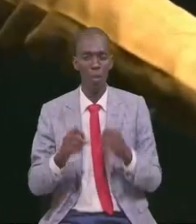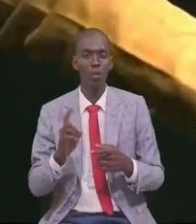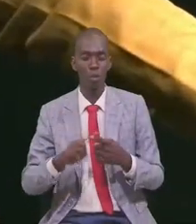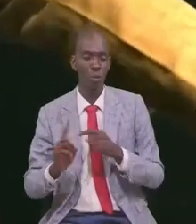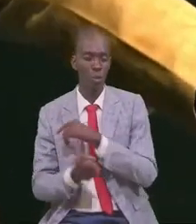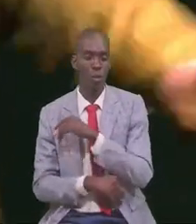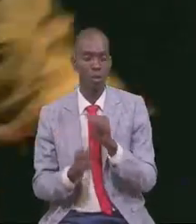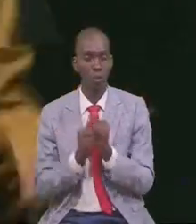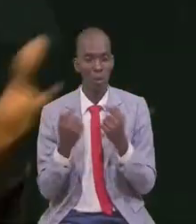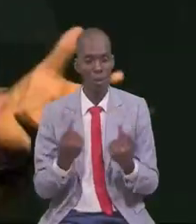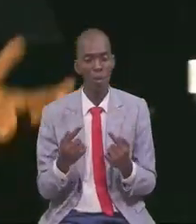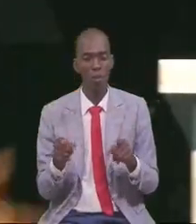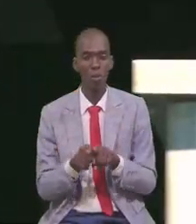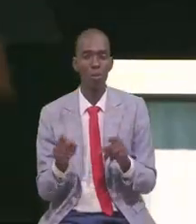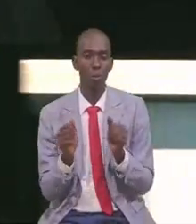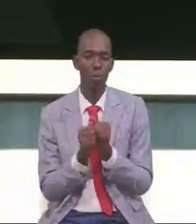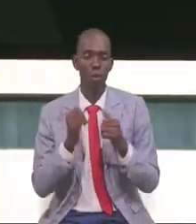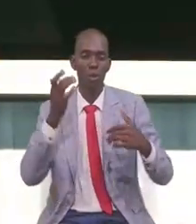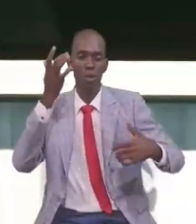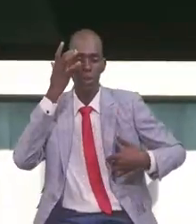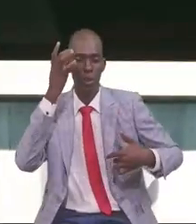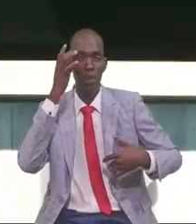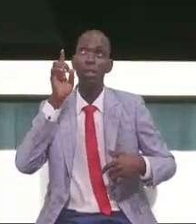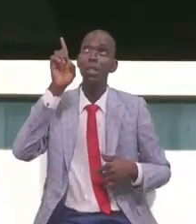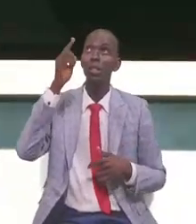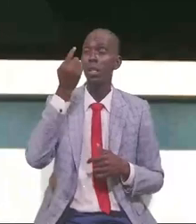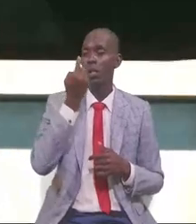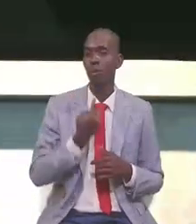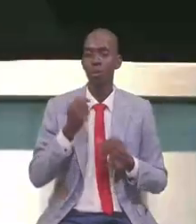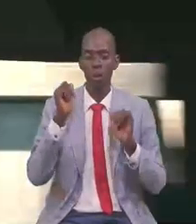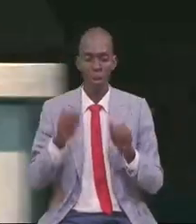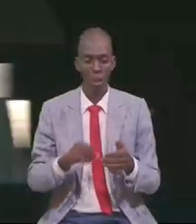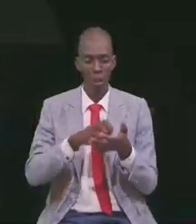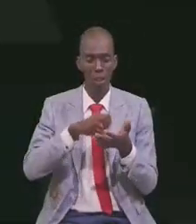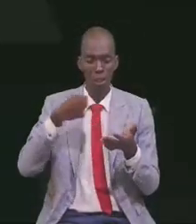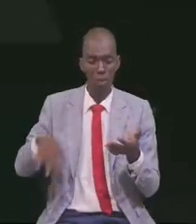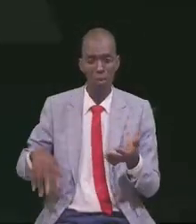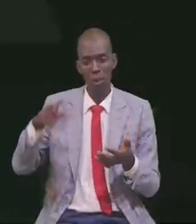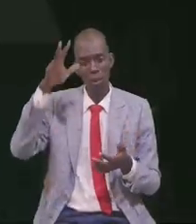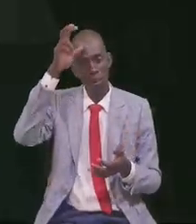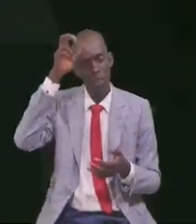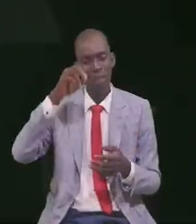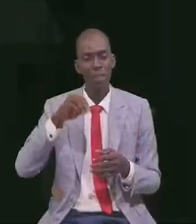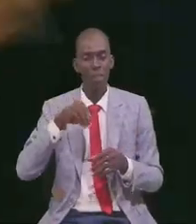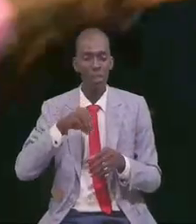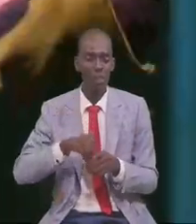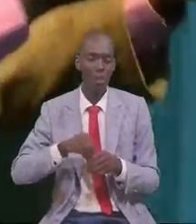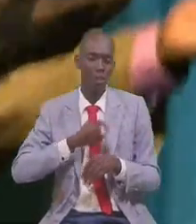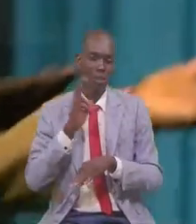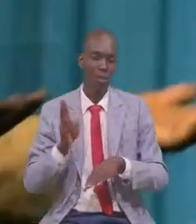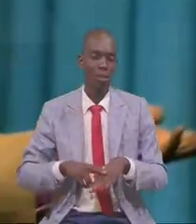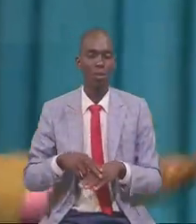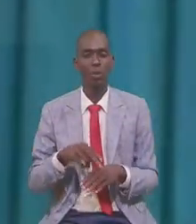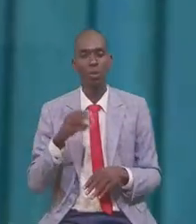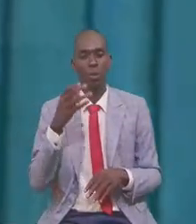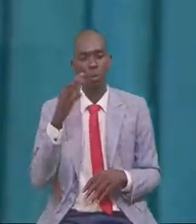le problème de la maladie. C'est lui qui peut ôter la nature de Satan en l'homme. et c'est lui